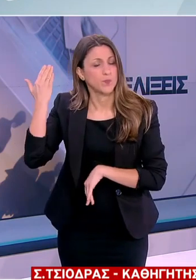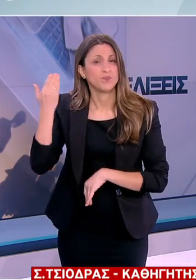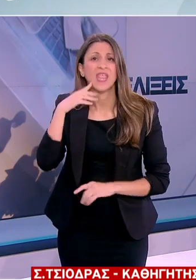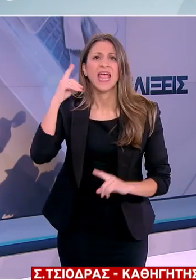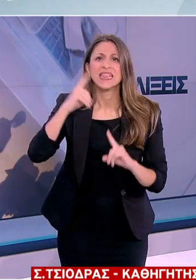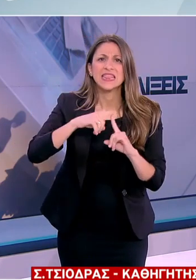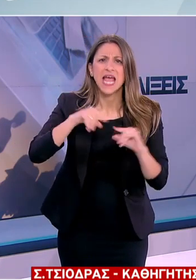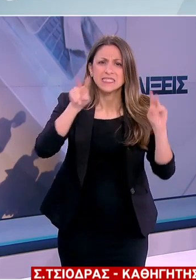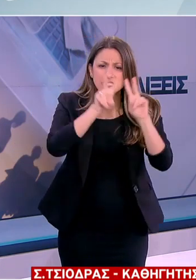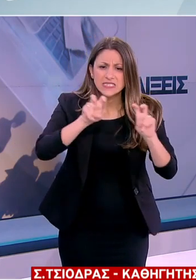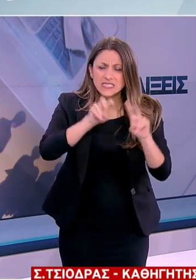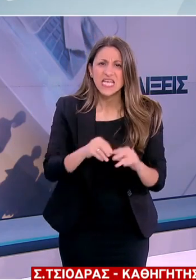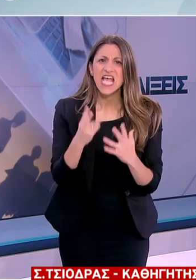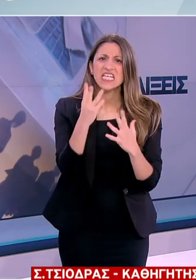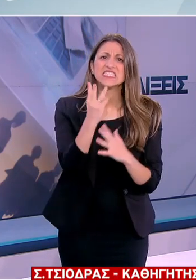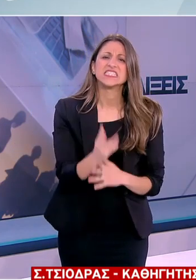ελεγχθεί